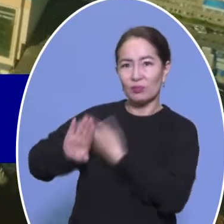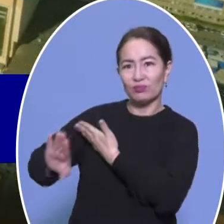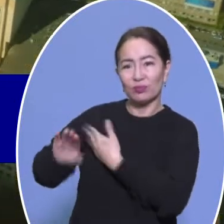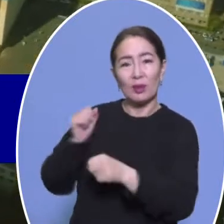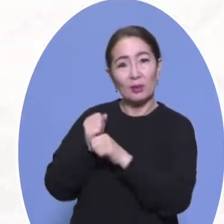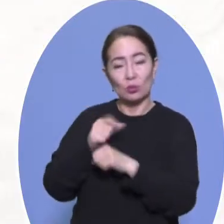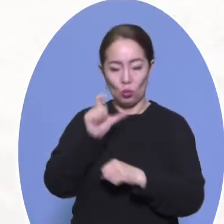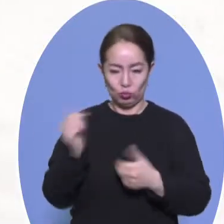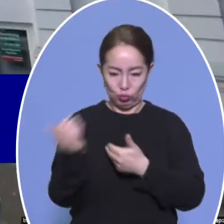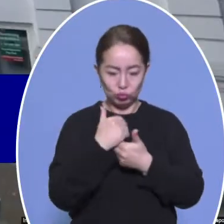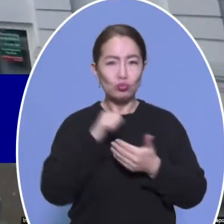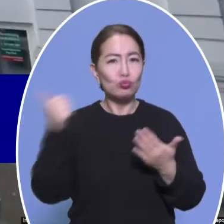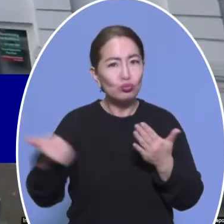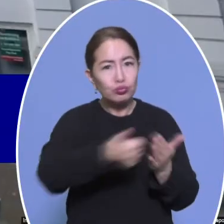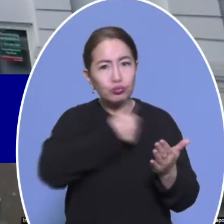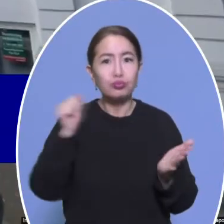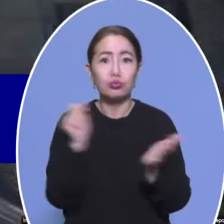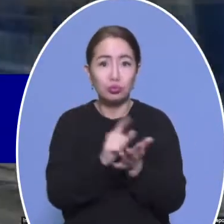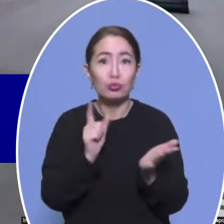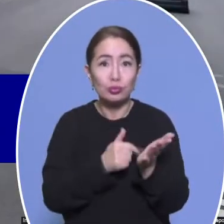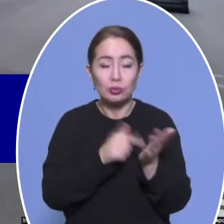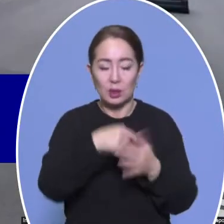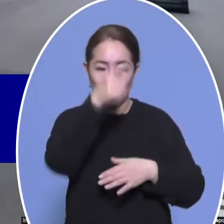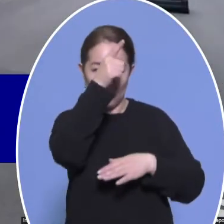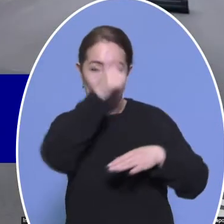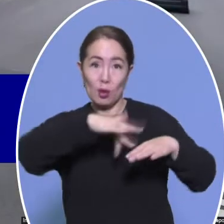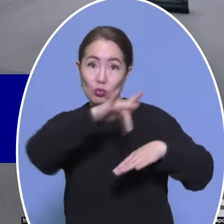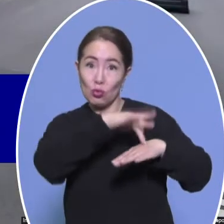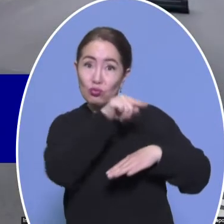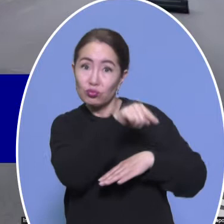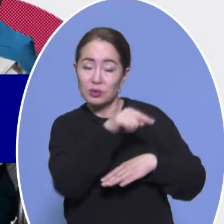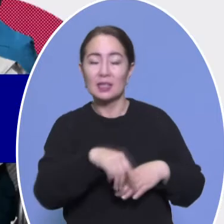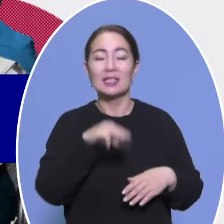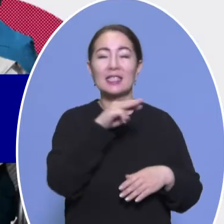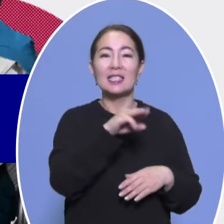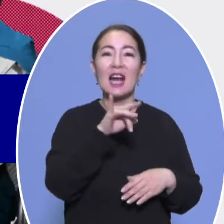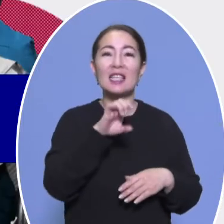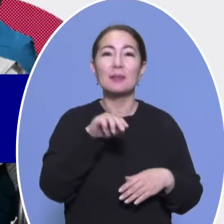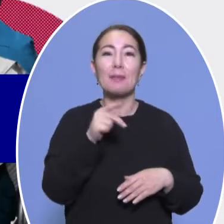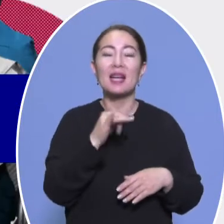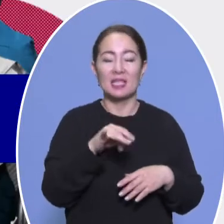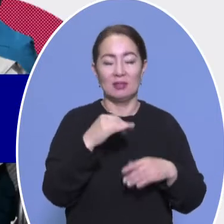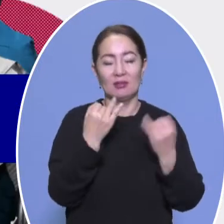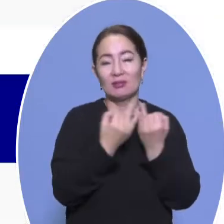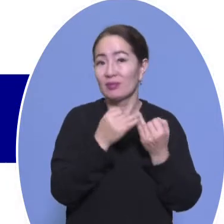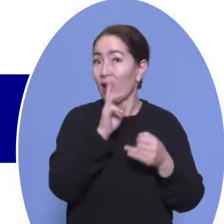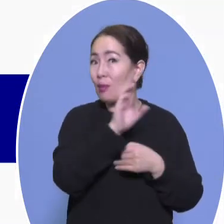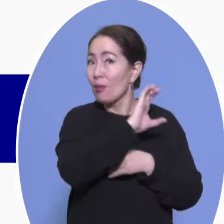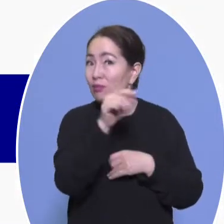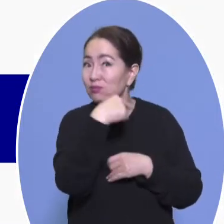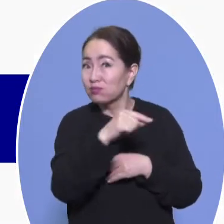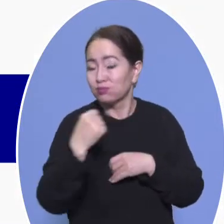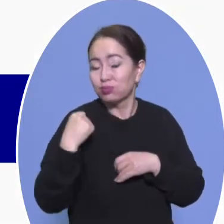оролцоо чухал үлээ. За холбооны бүгд найрамд Герман улсын Берлин хотод төвтэй Transparency International олон улсын төрийн бүс байгууллагаас жилбүр улс